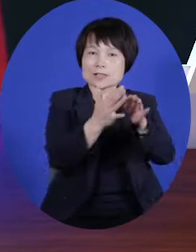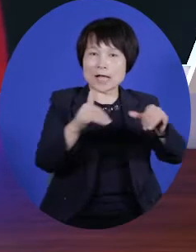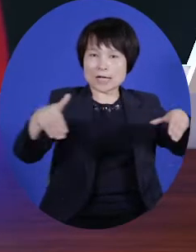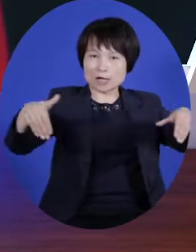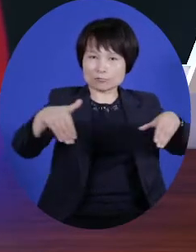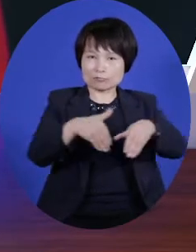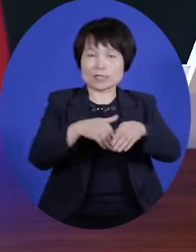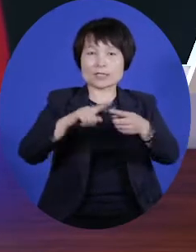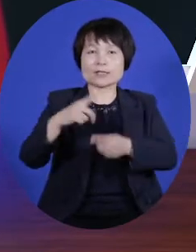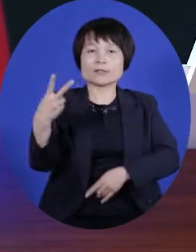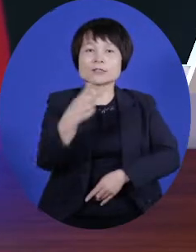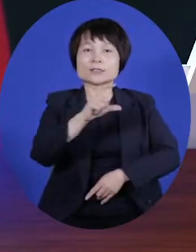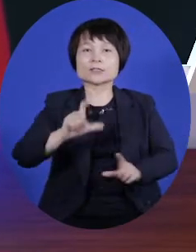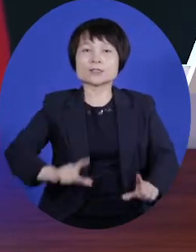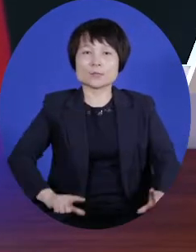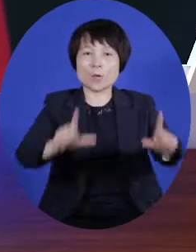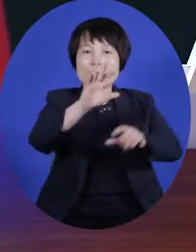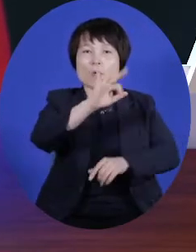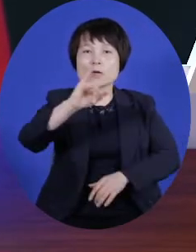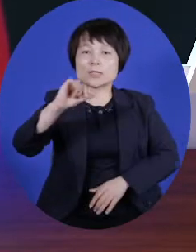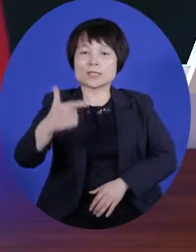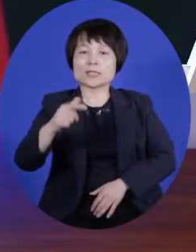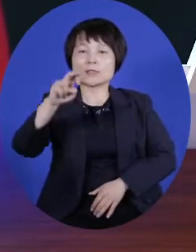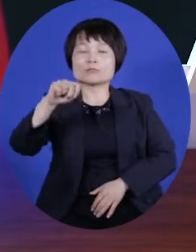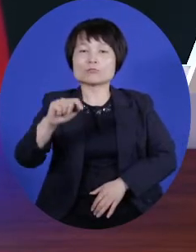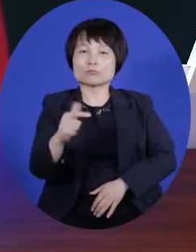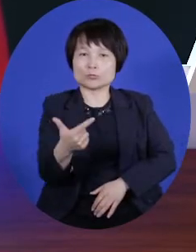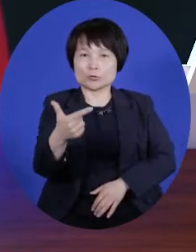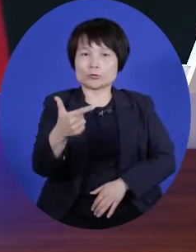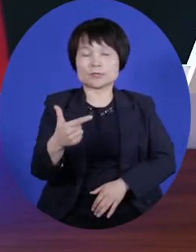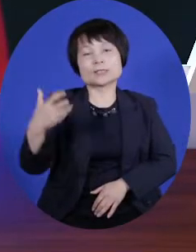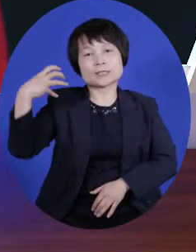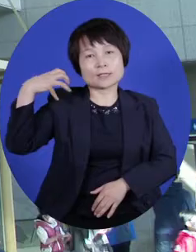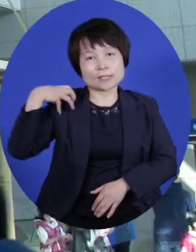알리기 위해 2015 인문주간 행사를 개최하였습니다.